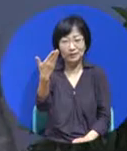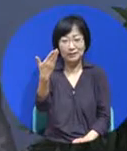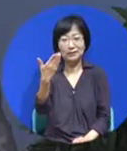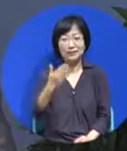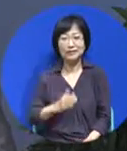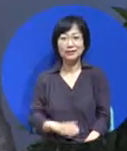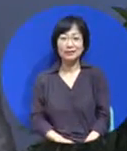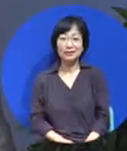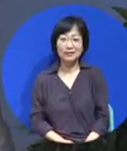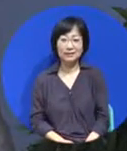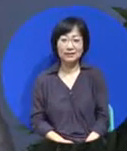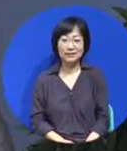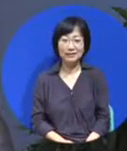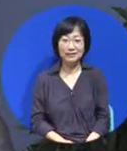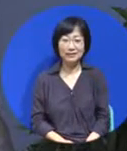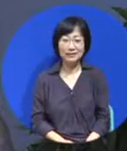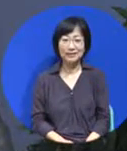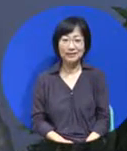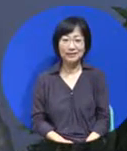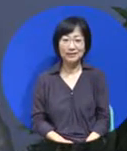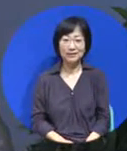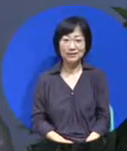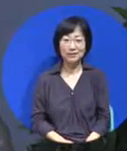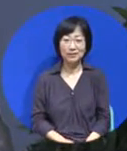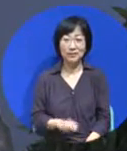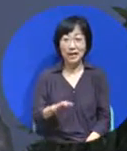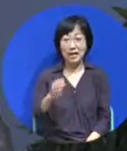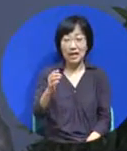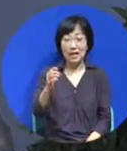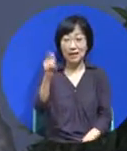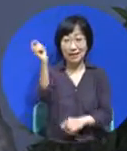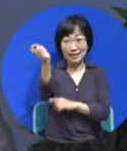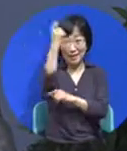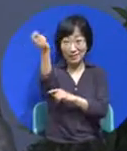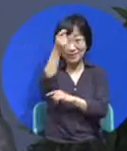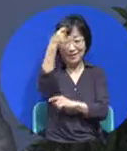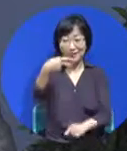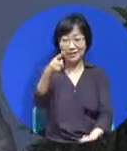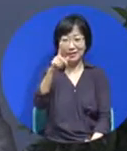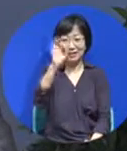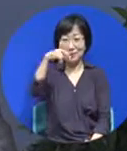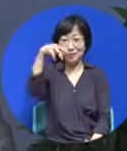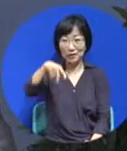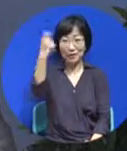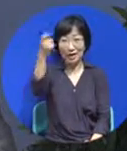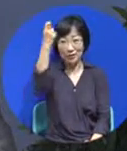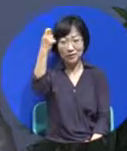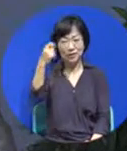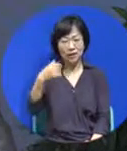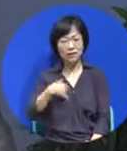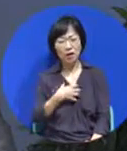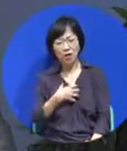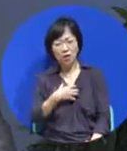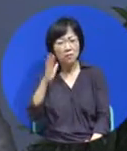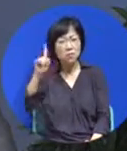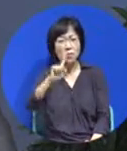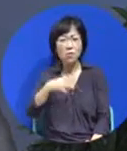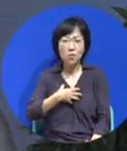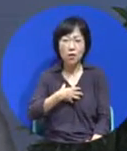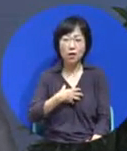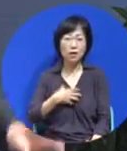do? 여러분 잘 생각하셔야 됩니다. 다윗은 그런 질문 한 적이 없습니다. But I want you to think carefully about this. David never asked a question like